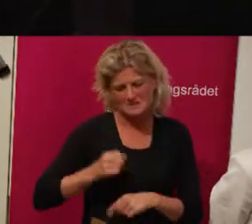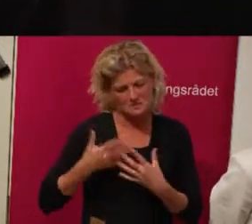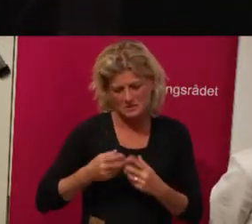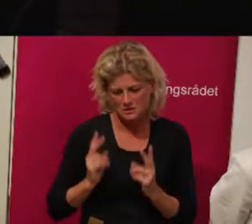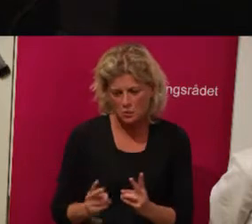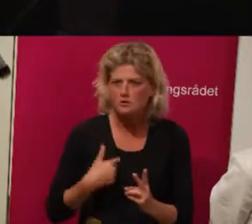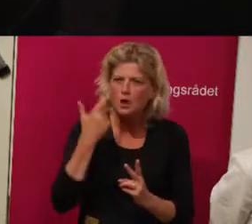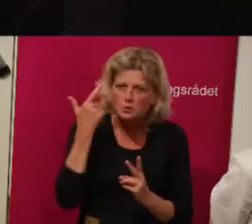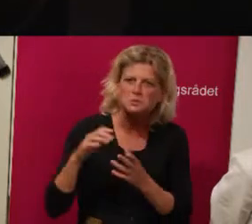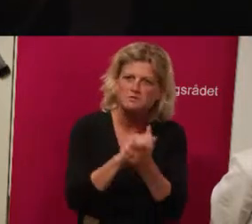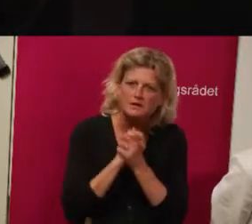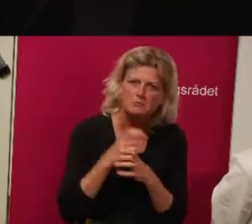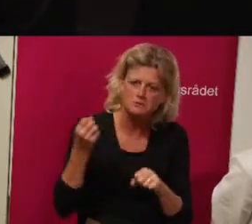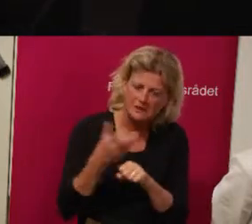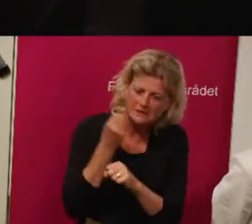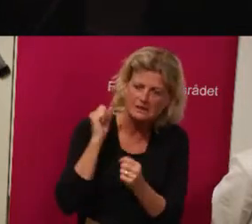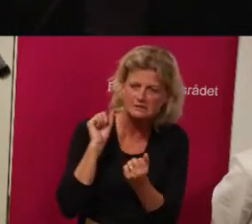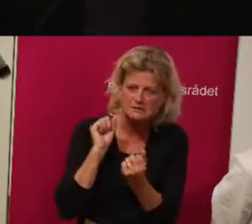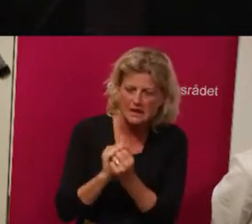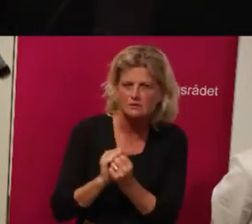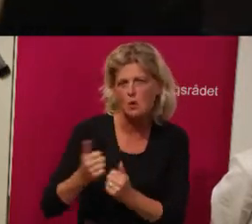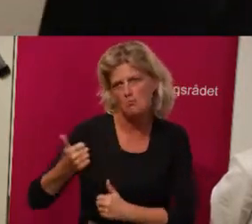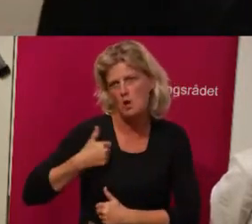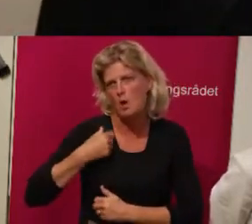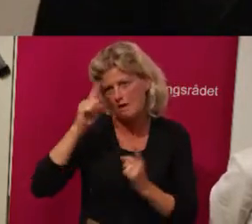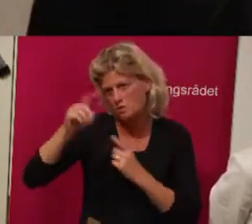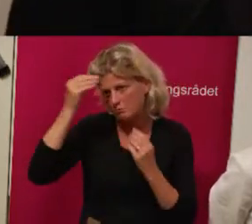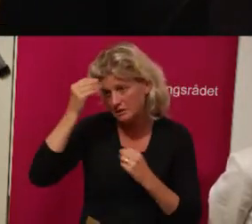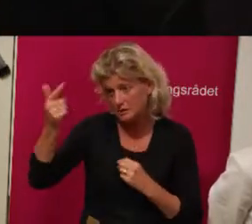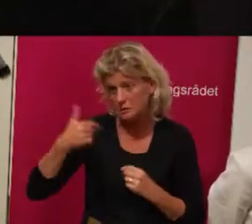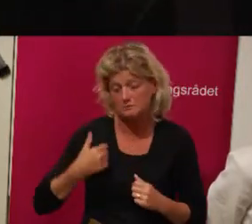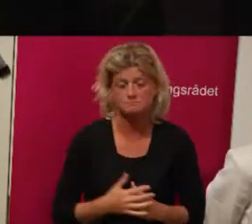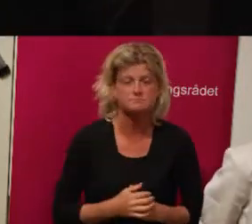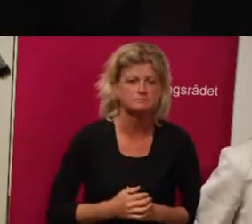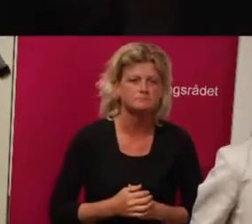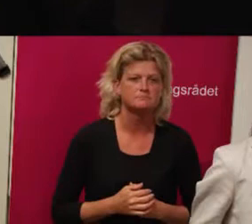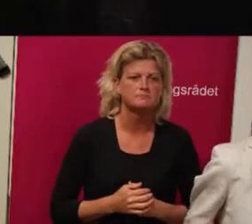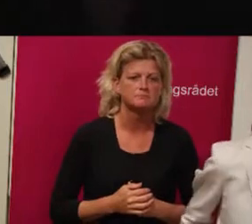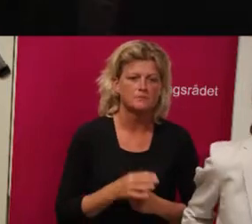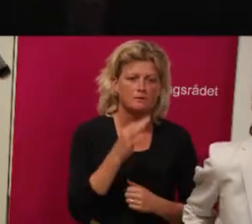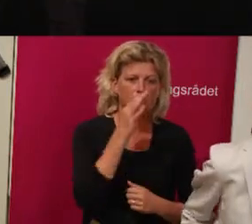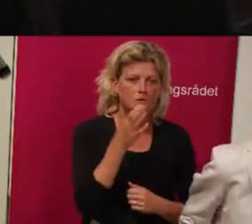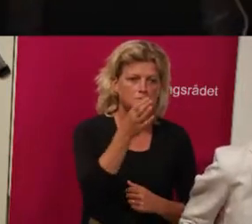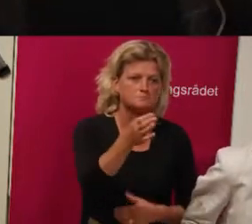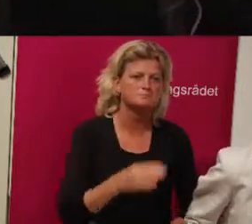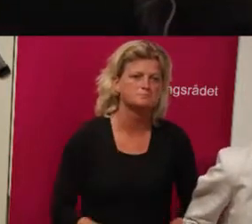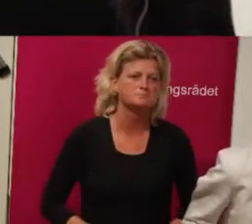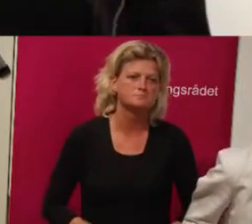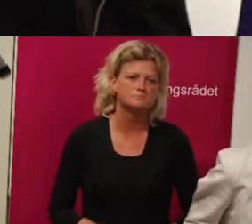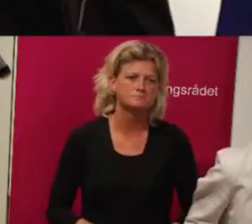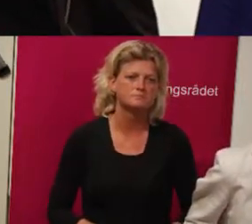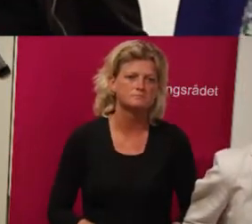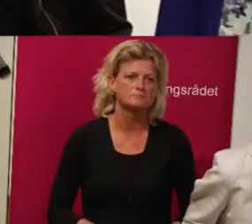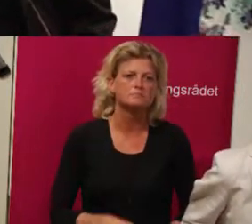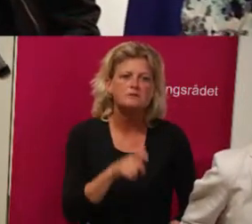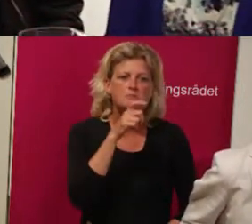får nog gemensamt slåss för folkbildningen. Vi kanske inte vill dit. Nej, det sa jag inte. Är det några frågor? Ja, där.